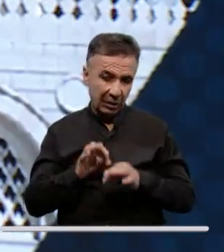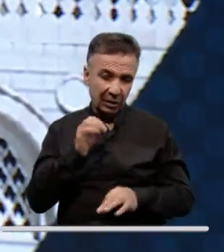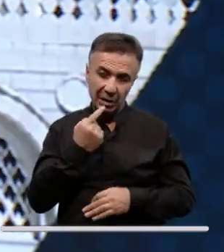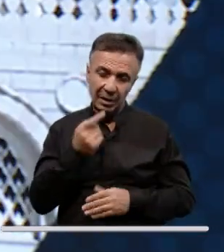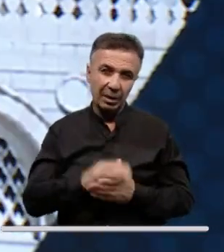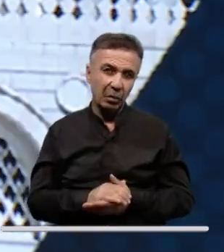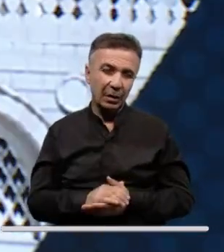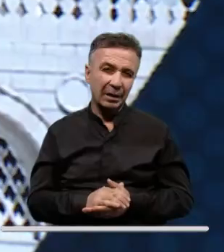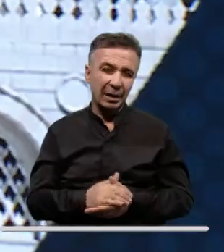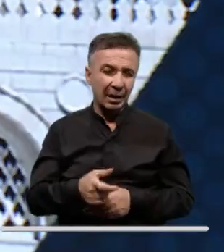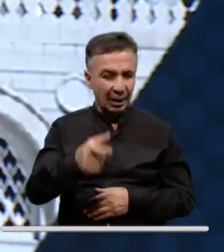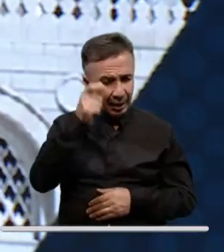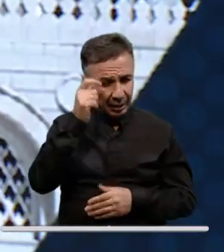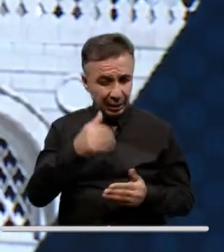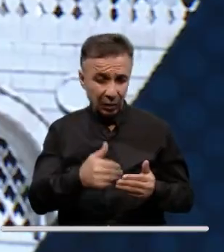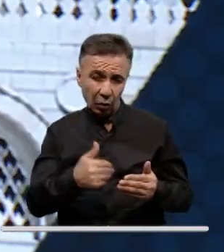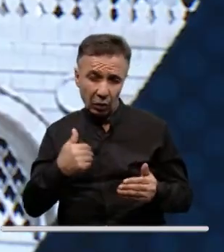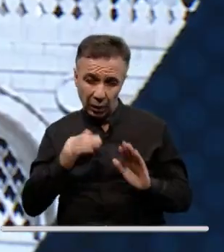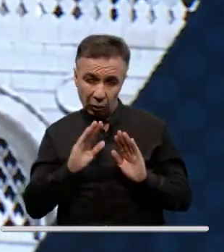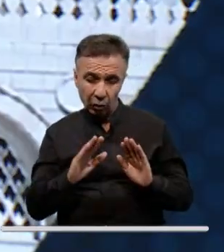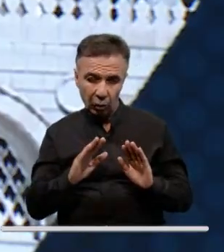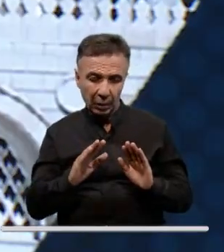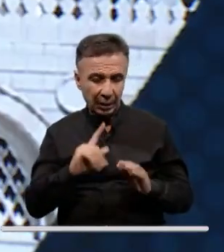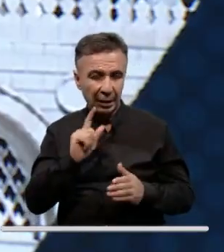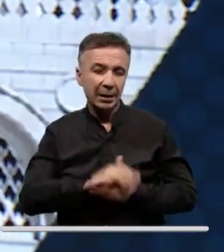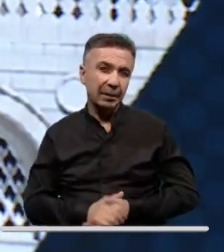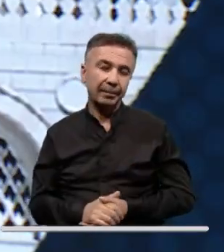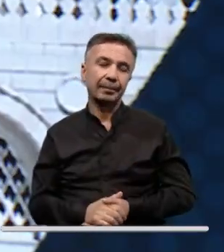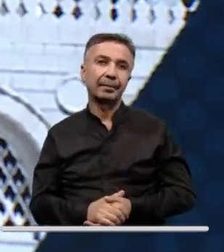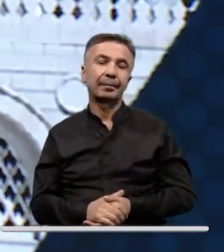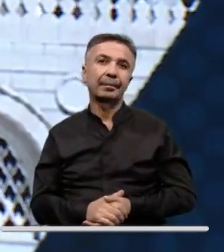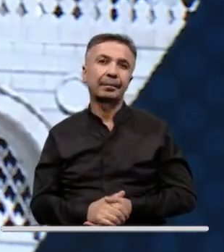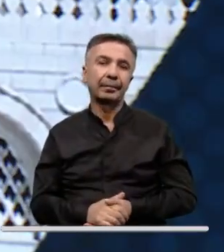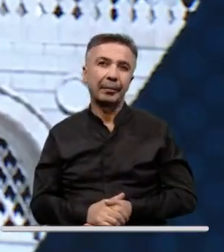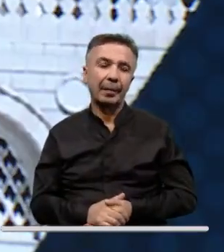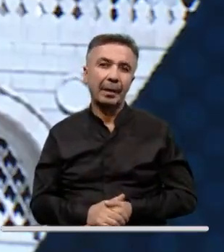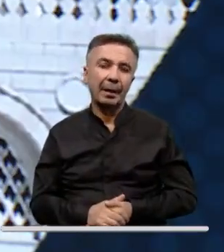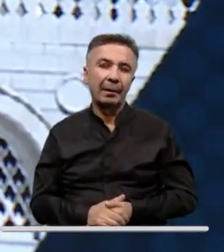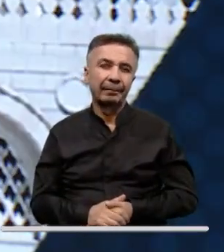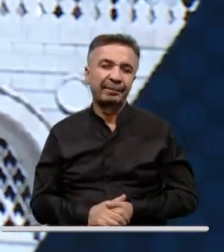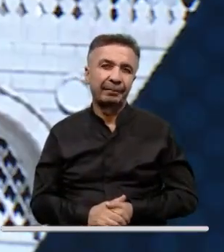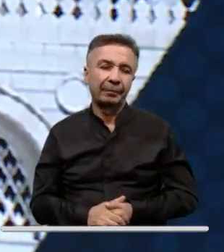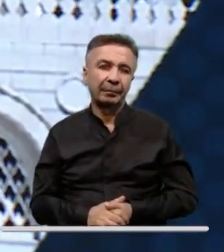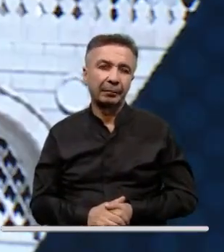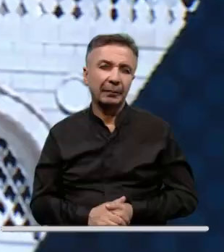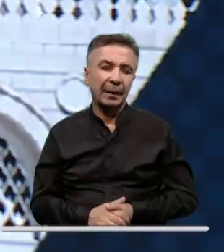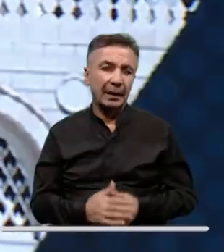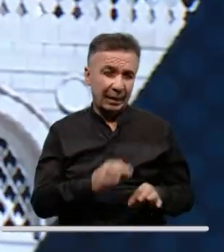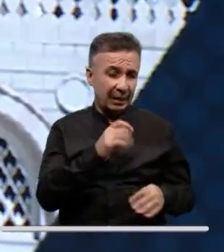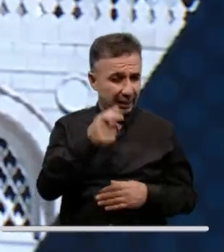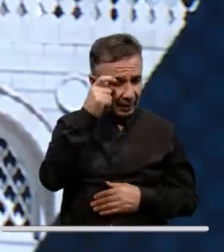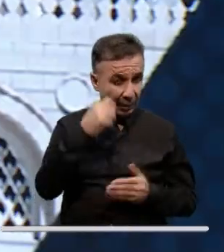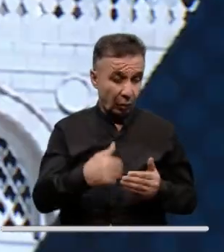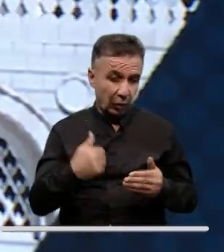bunlardan şeytandan uzak durur gibi durmak gerekir yani insanın şeytandan uzak durması nasıl